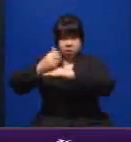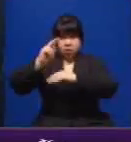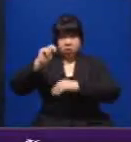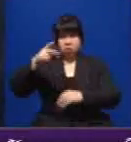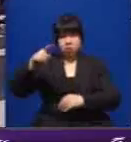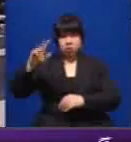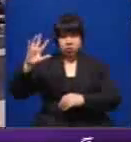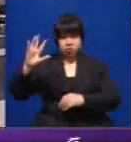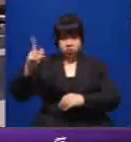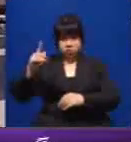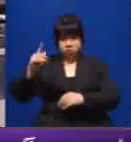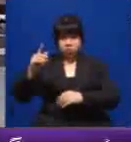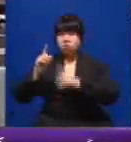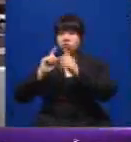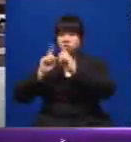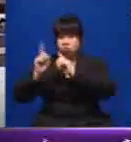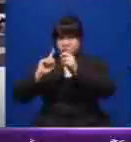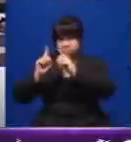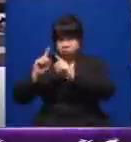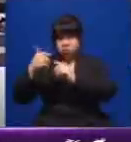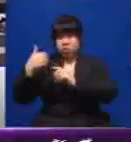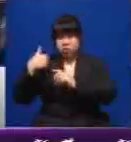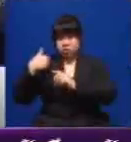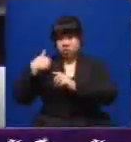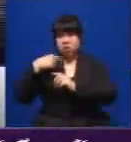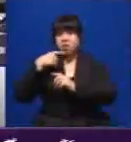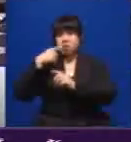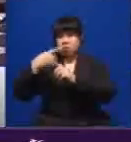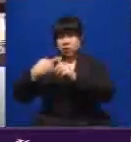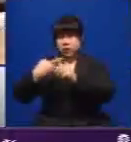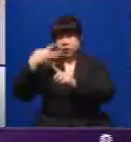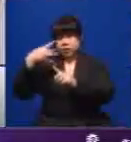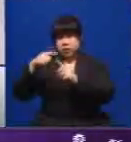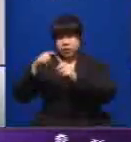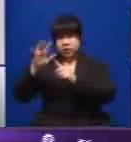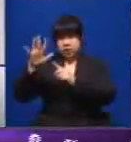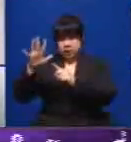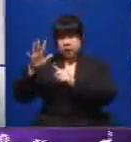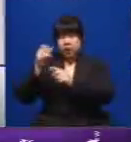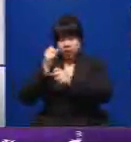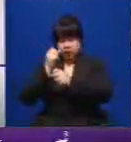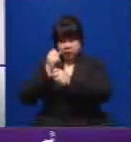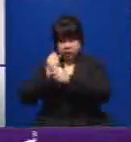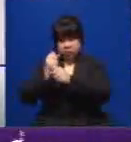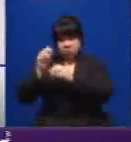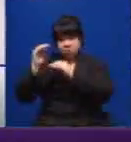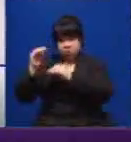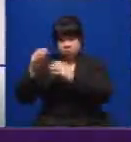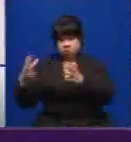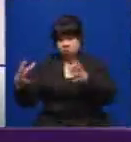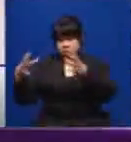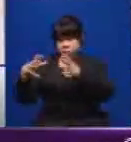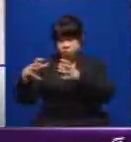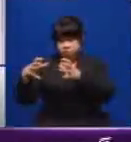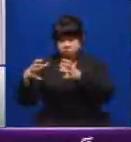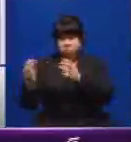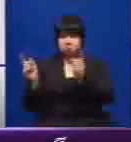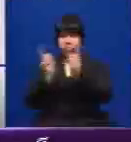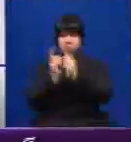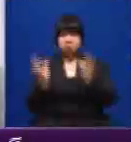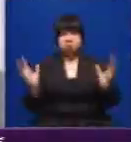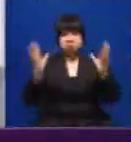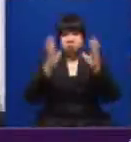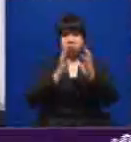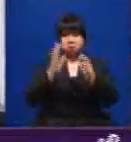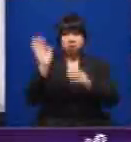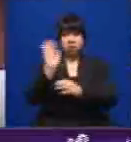ช.ให้ชุมนุมใหญ่ในวันที่5เมษายนนี้ในขอบเขตเพื่อไม่ให้เกิดการเผชิญหน้ากับกลุ่มกปปส.ซึ่งสรส.จะจัด